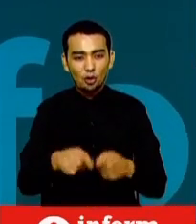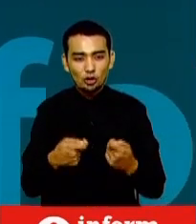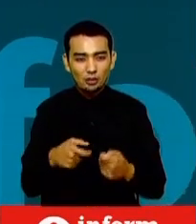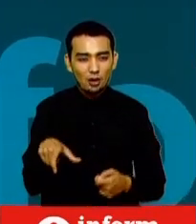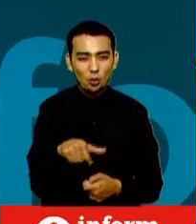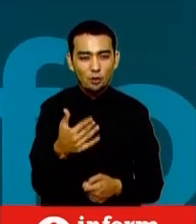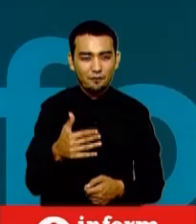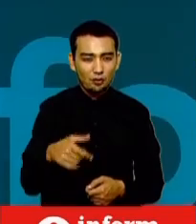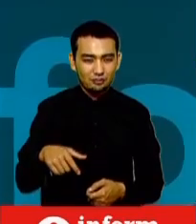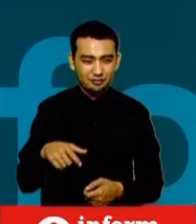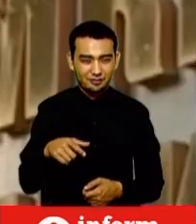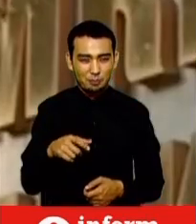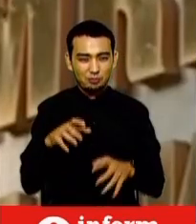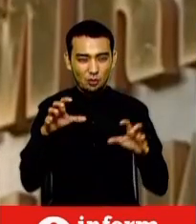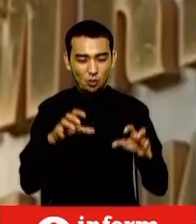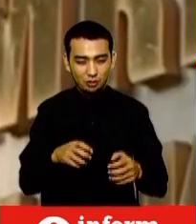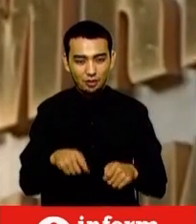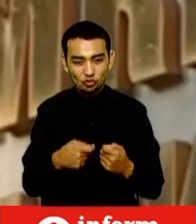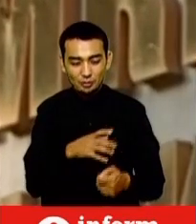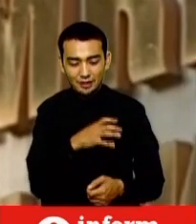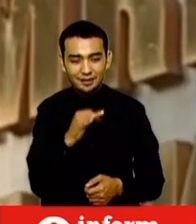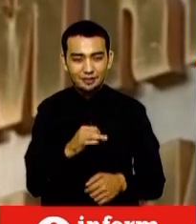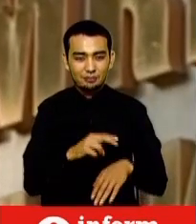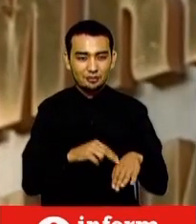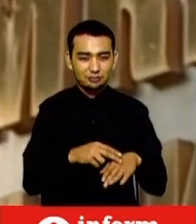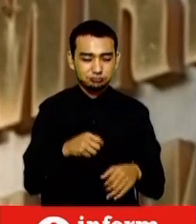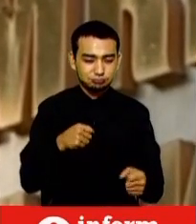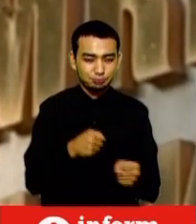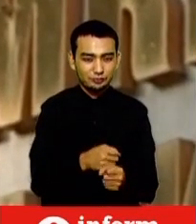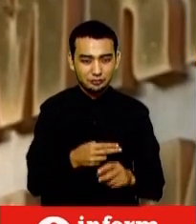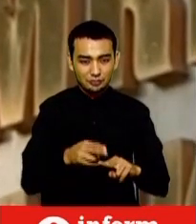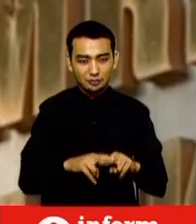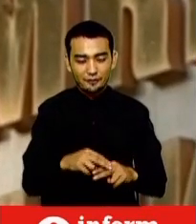дорожного движения или эксплуатации транспортных средств, повлекшее